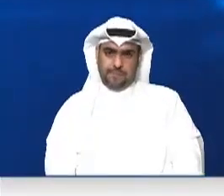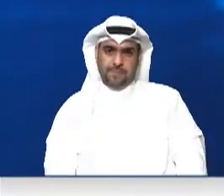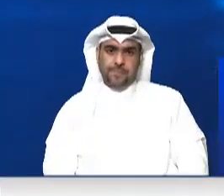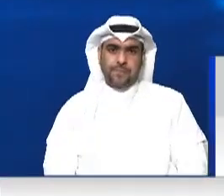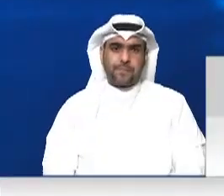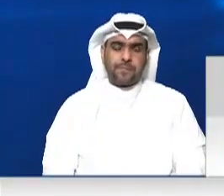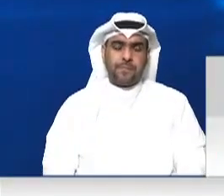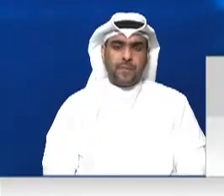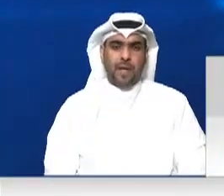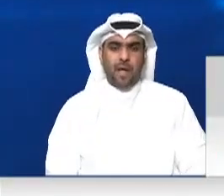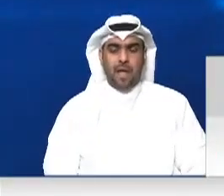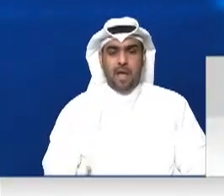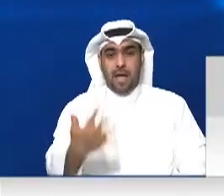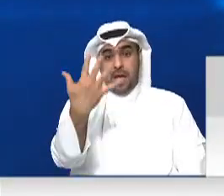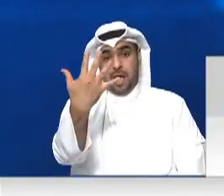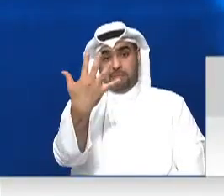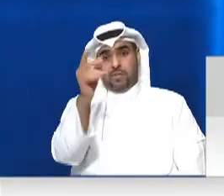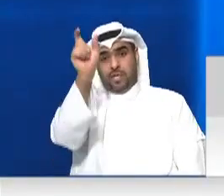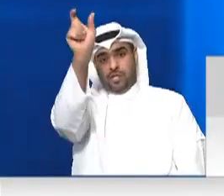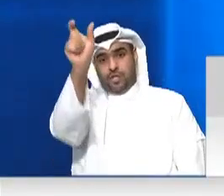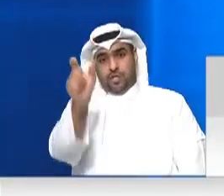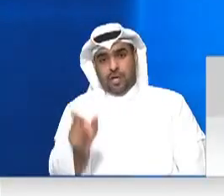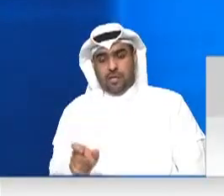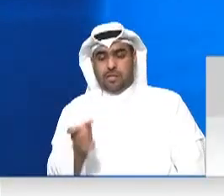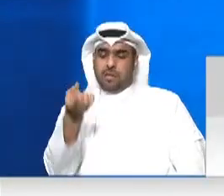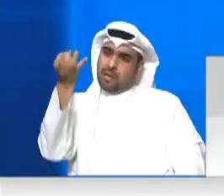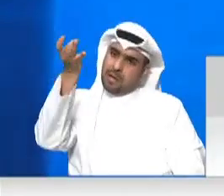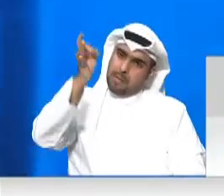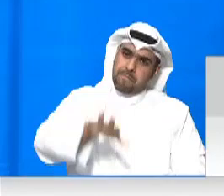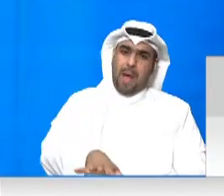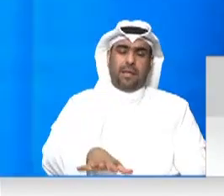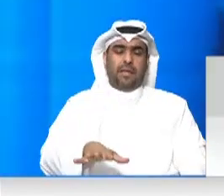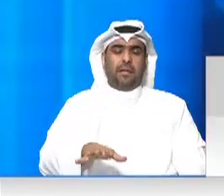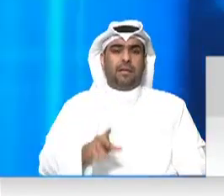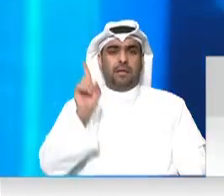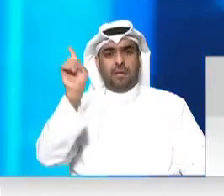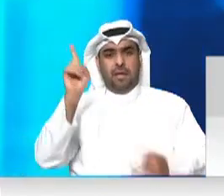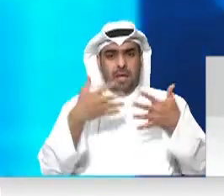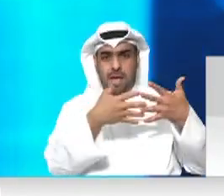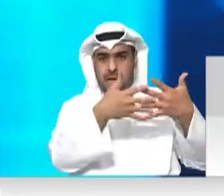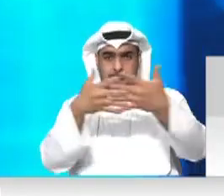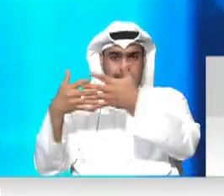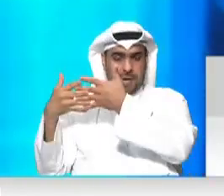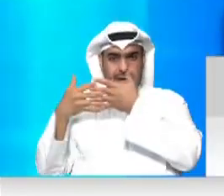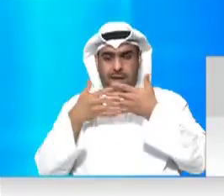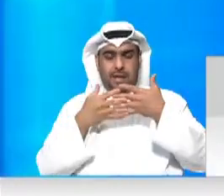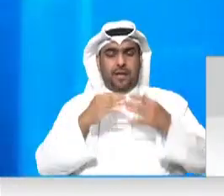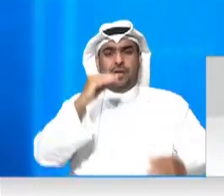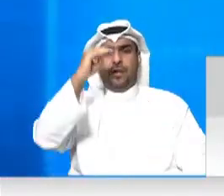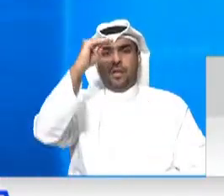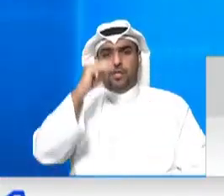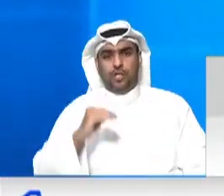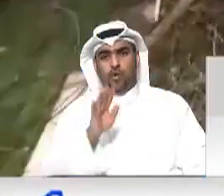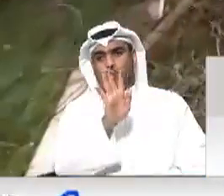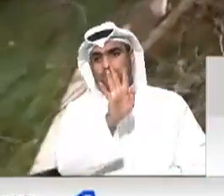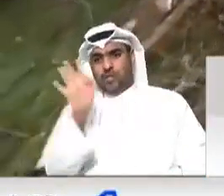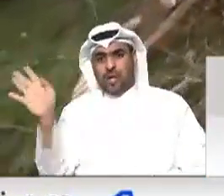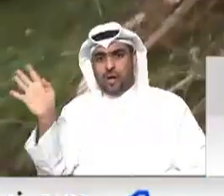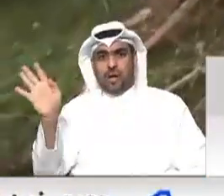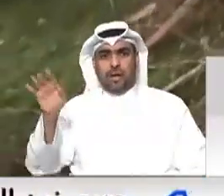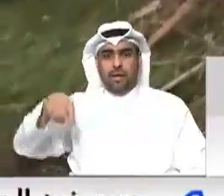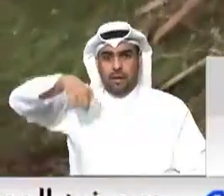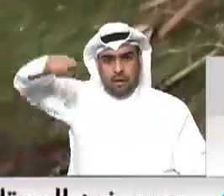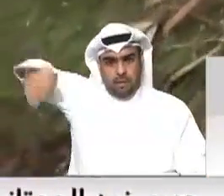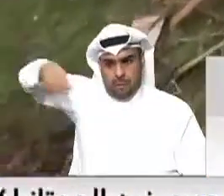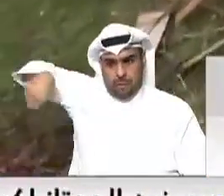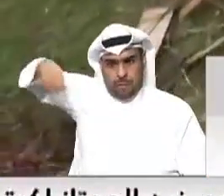عن خمسه اشخاص مصرعهم في اعصار ضرب جنوب شرق ولايه ميسوري جنوبي شرقي الولايات المتحده الامريكيه